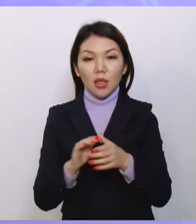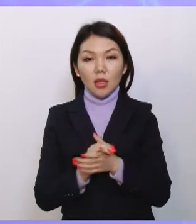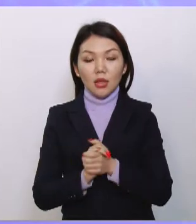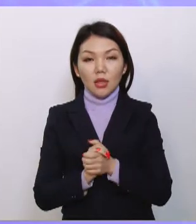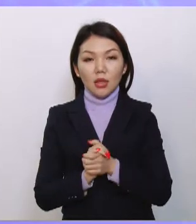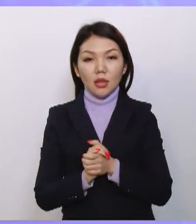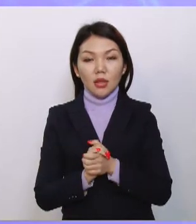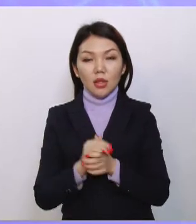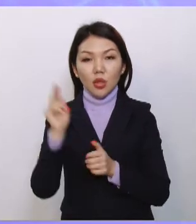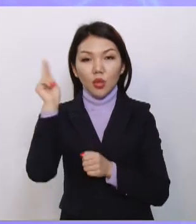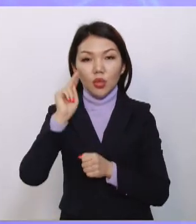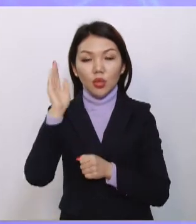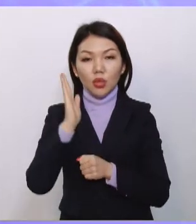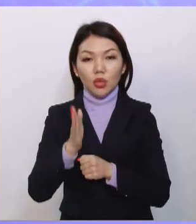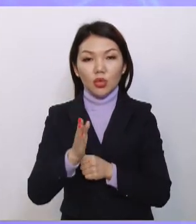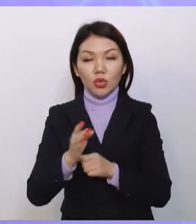үйрөнөсүңөр.